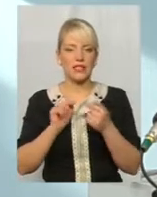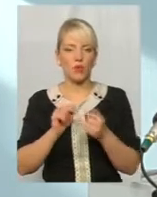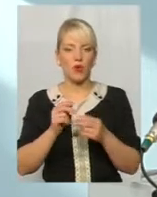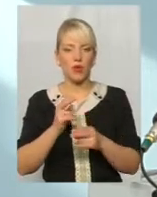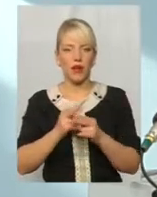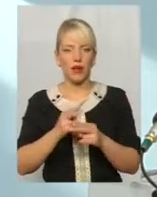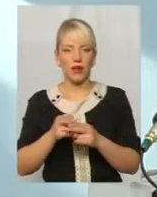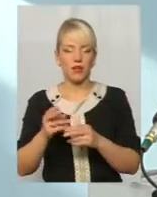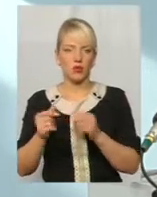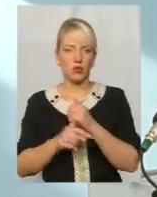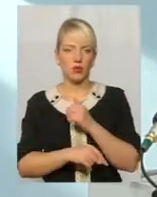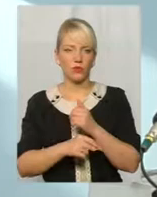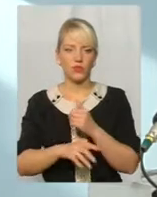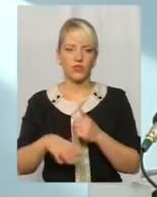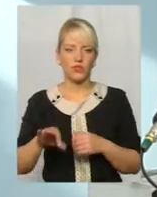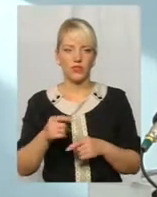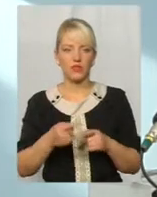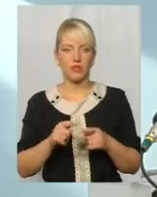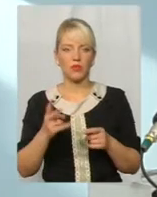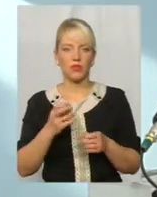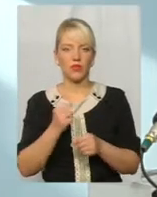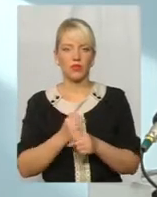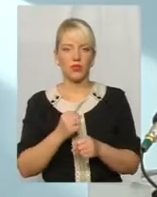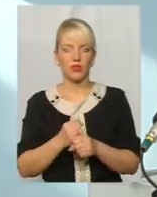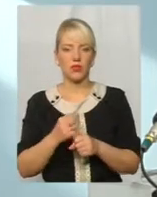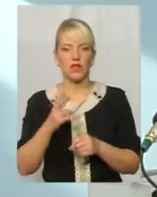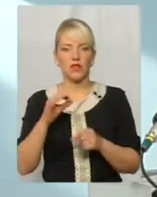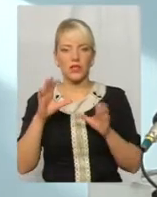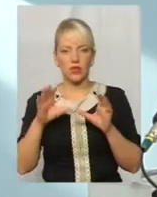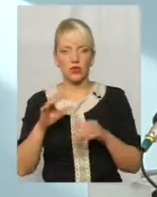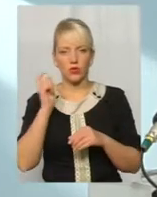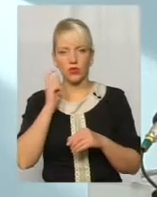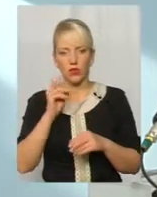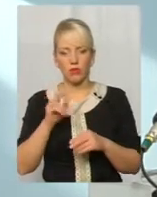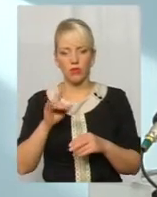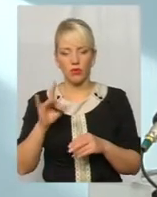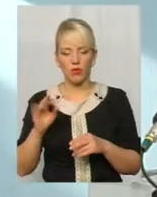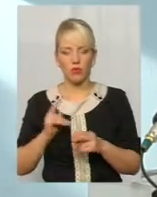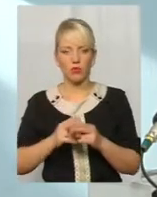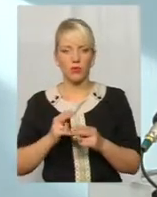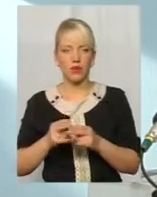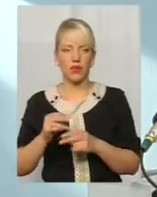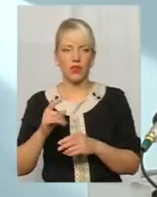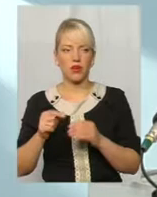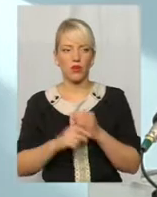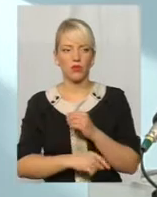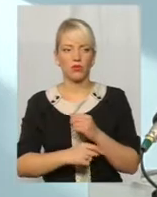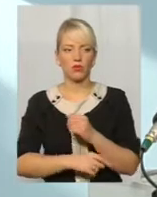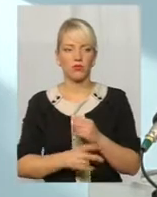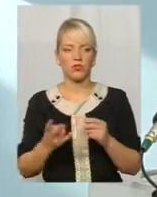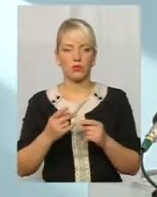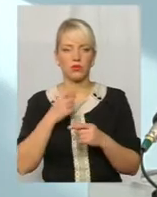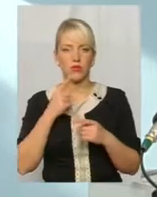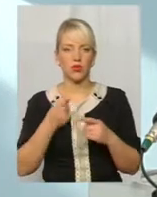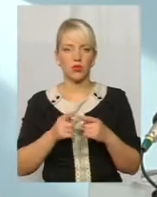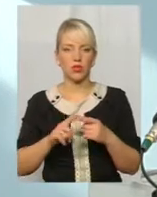діяти, вони всі мають діяти відповідно до закону України про запобігання корупції. Але хотілося б зупинитись на тому, що такі